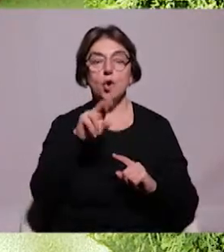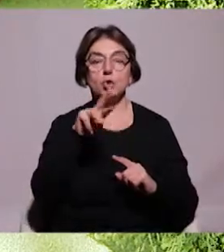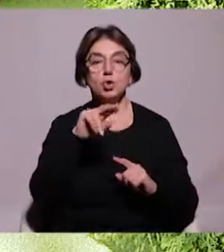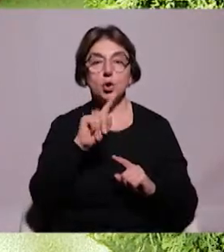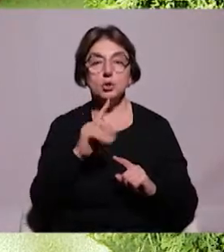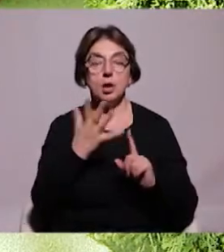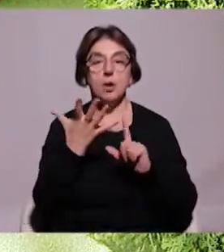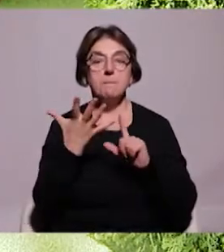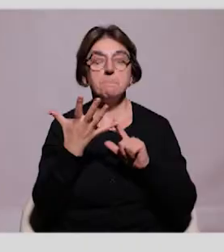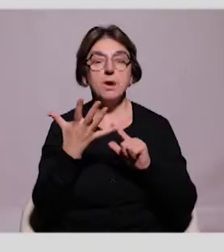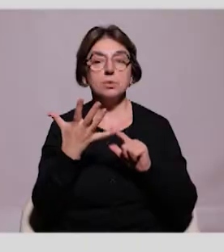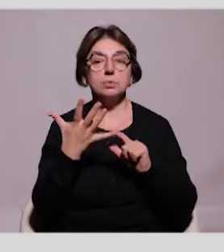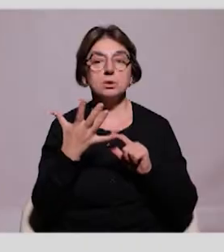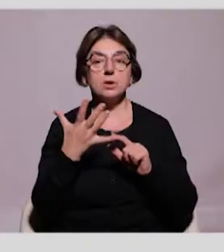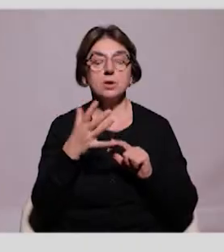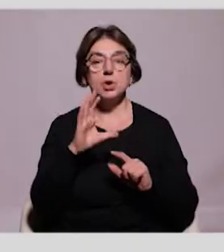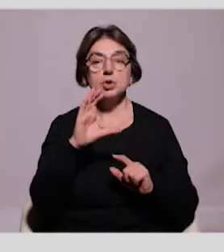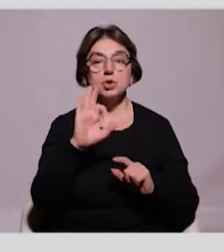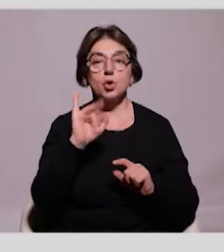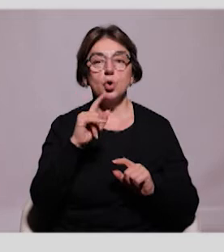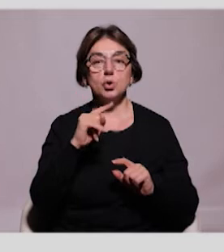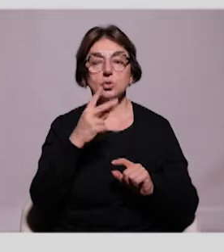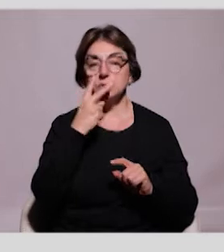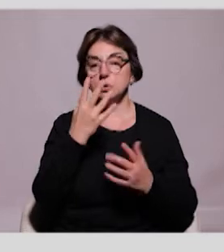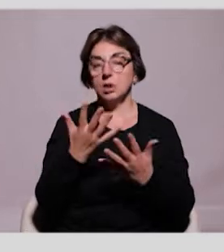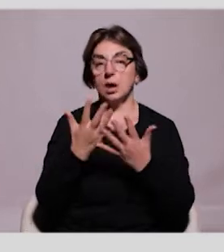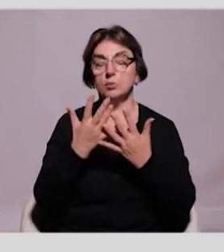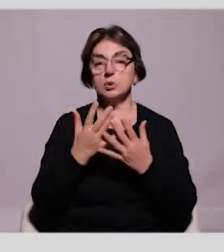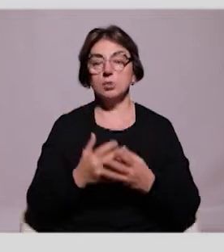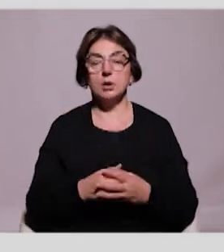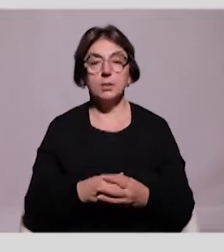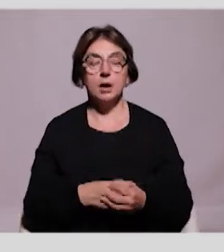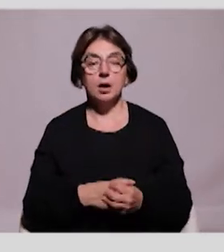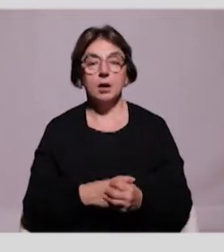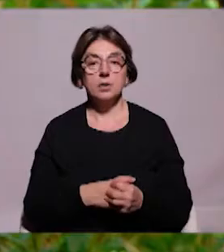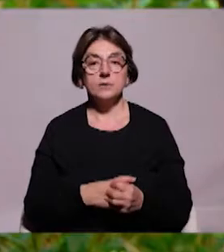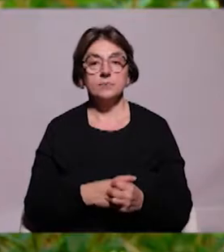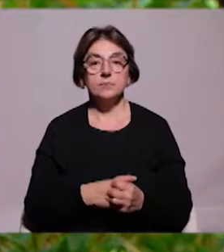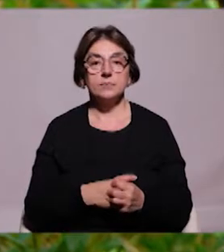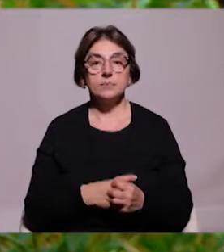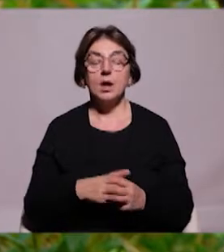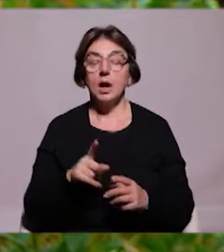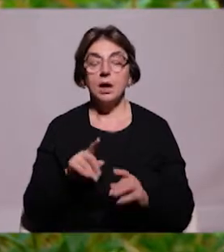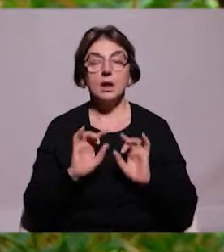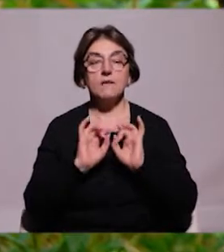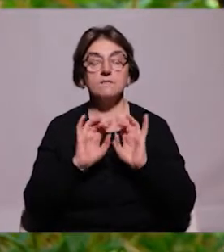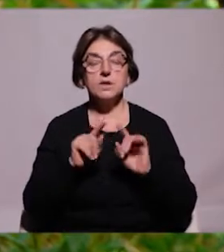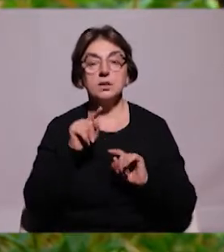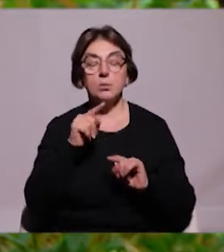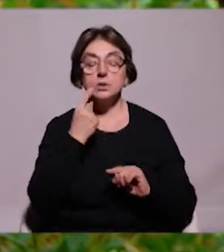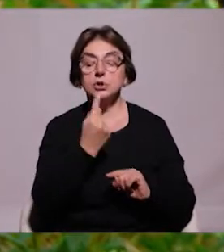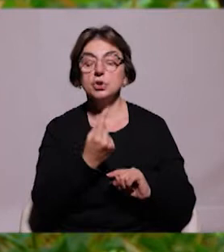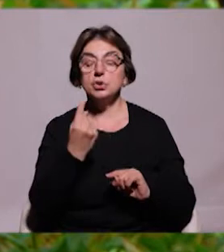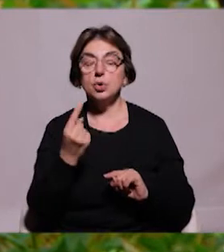ხოლო მეხუთე სურათზე კი სკოლიოზის გამოსახულება. მოდი ახლა ვისაუბროთ თითოეულზე